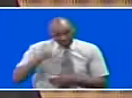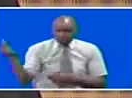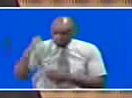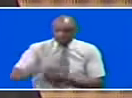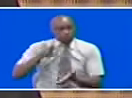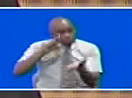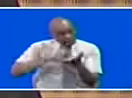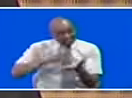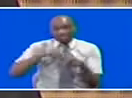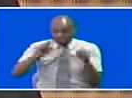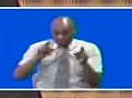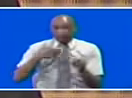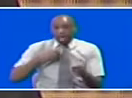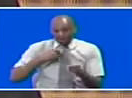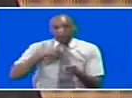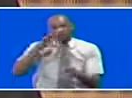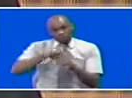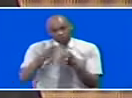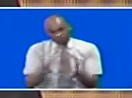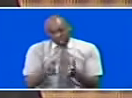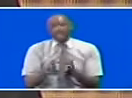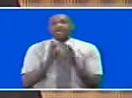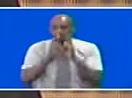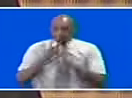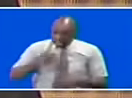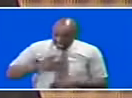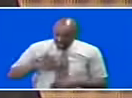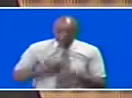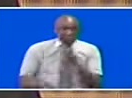ili kujiandikisha kuwa wapiga kura. Jeff Kirui na maelezo zaidi.